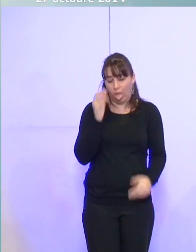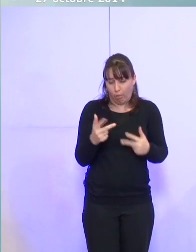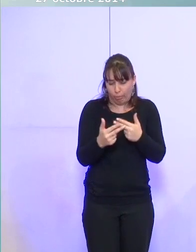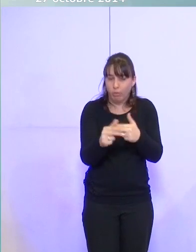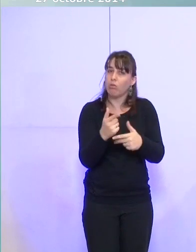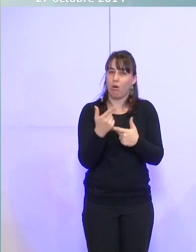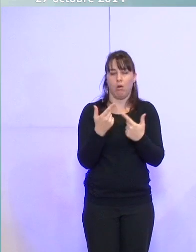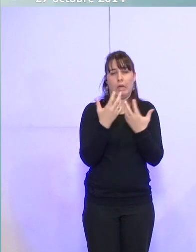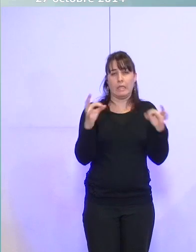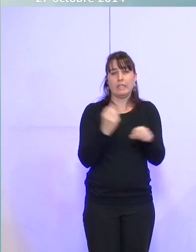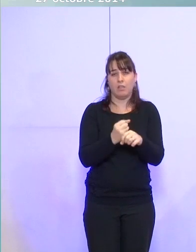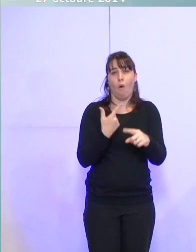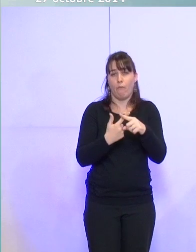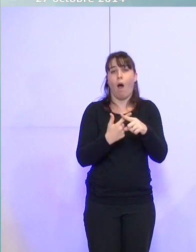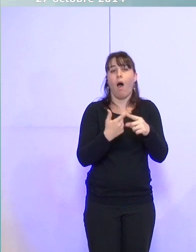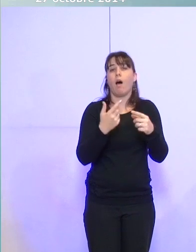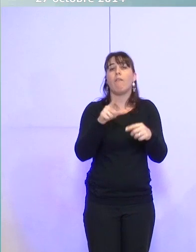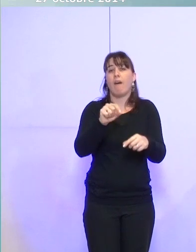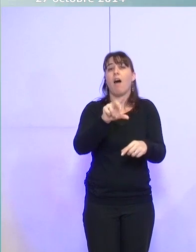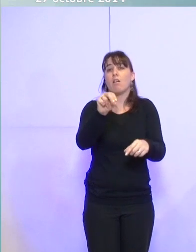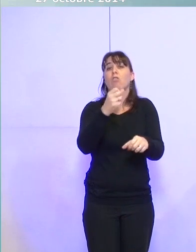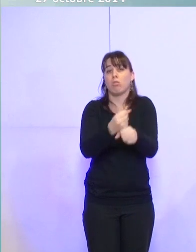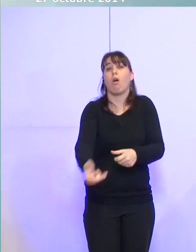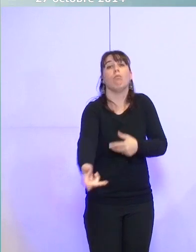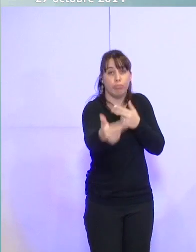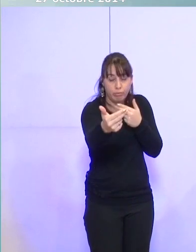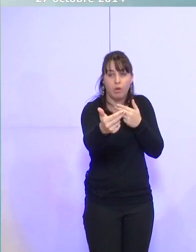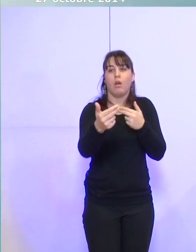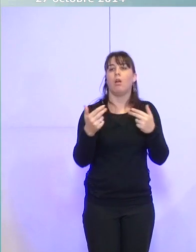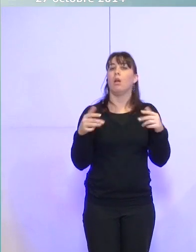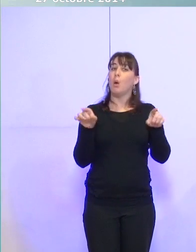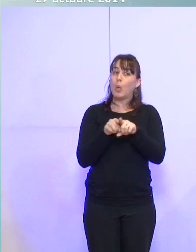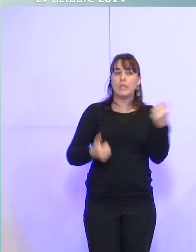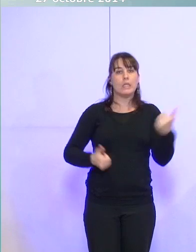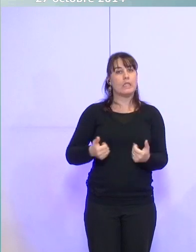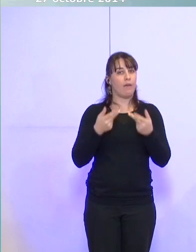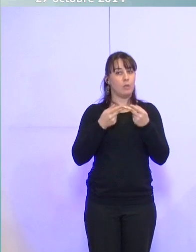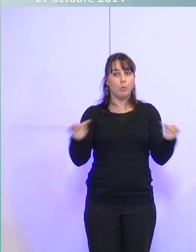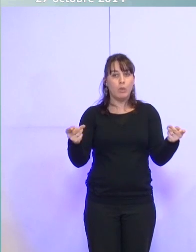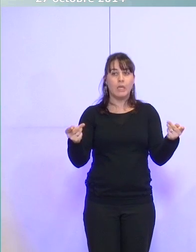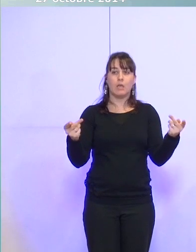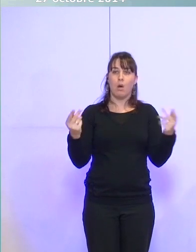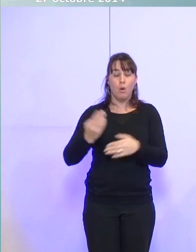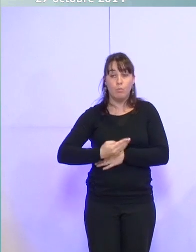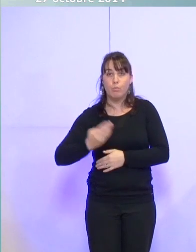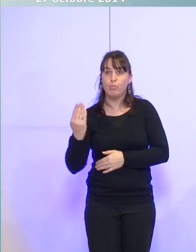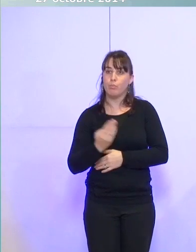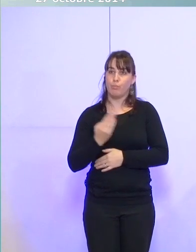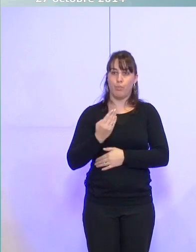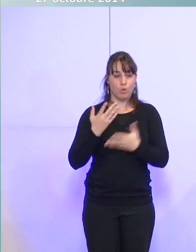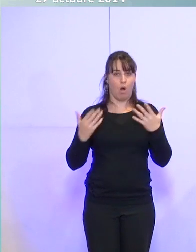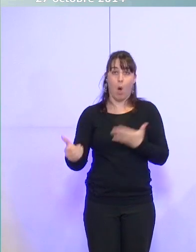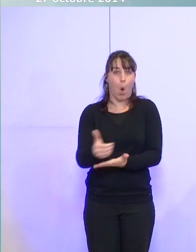d'années, et que là aussi, la municipalisation de ce service public et de ce besoin et de cette